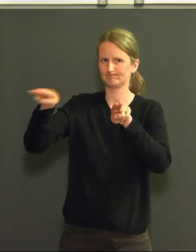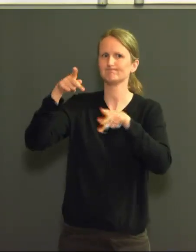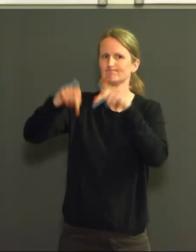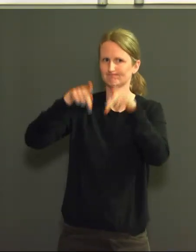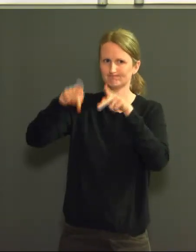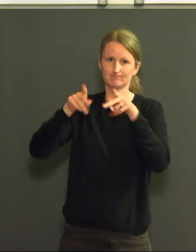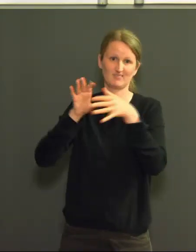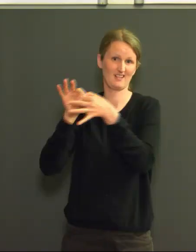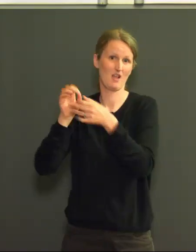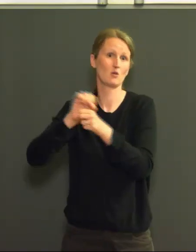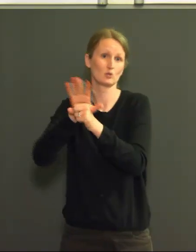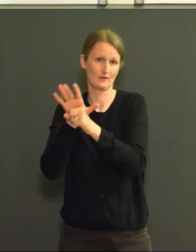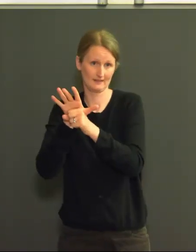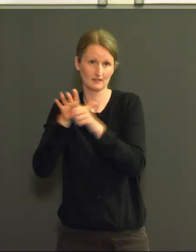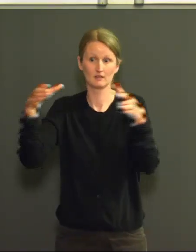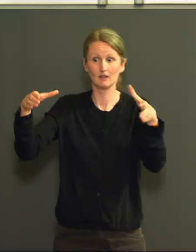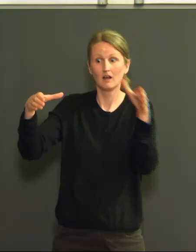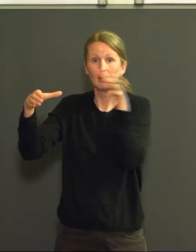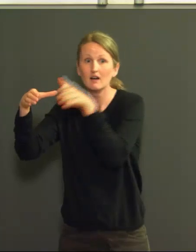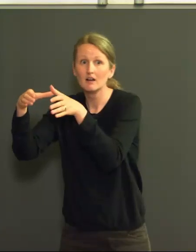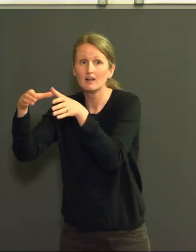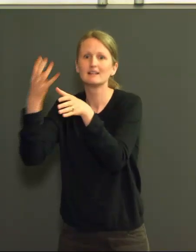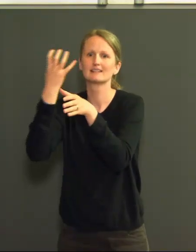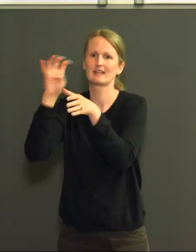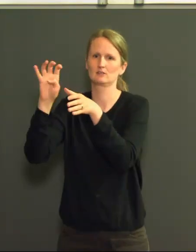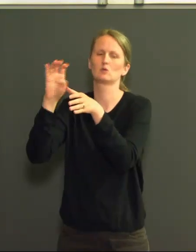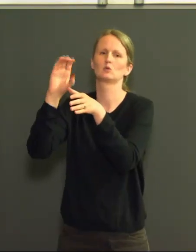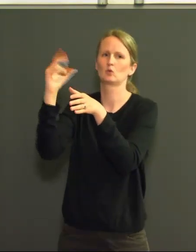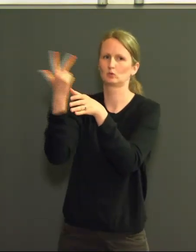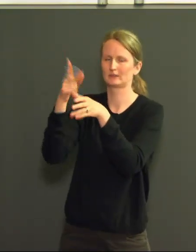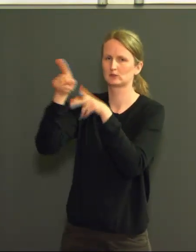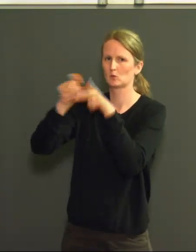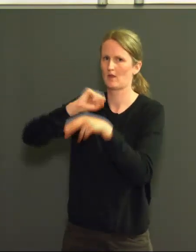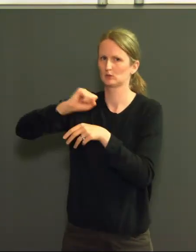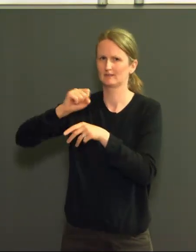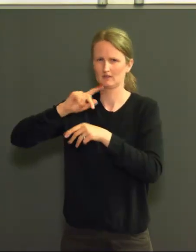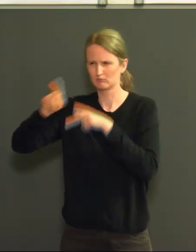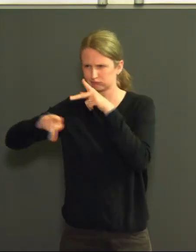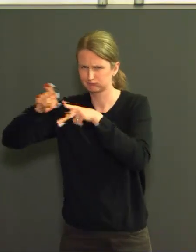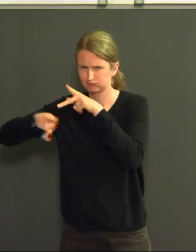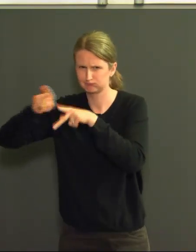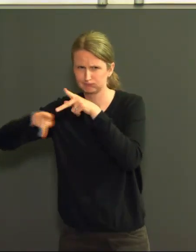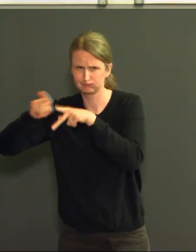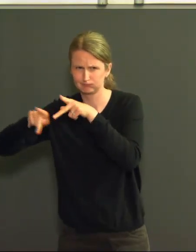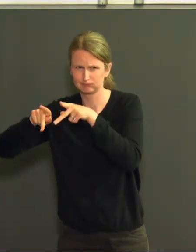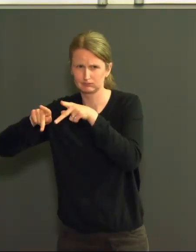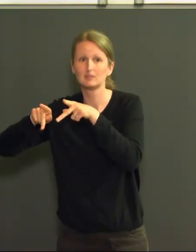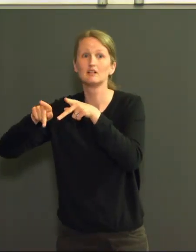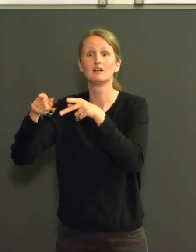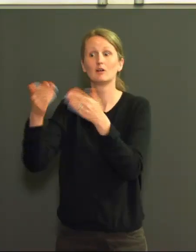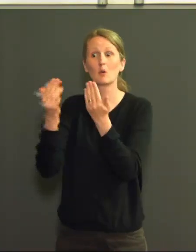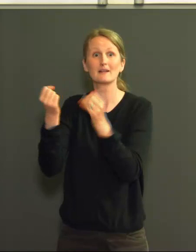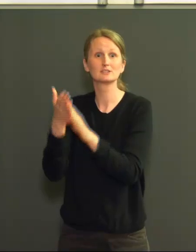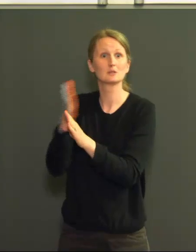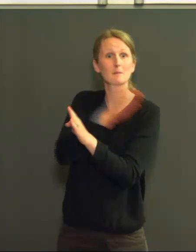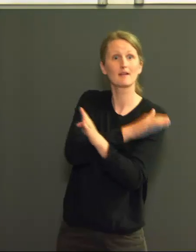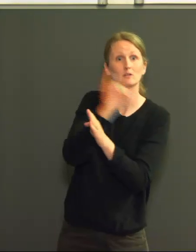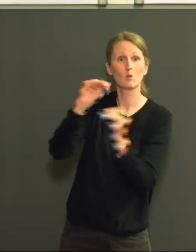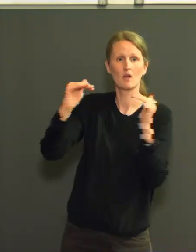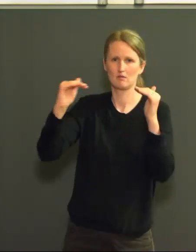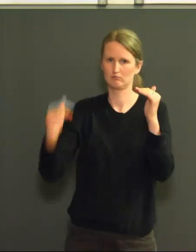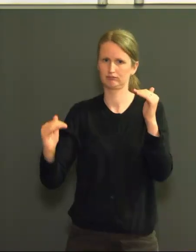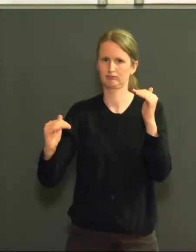1232, 438 sont aux soins intensifs. C'est 20% de moins que la semaine précédente. Et là aussi,